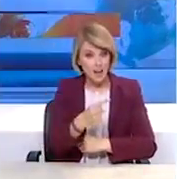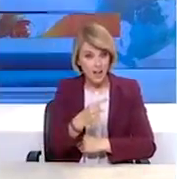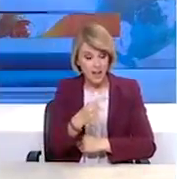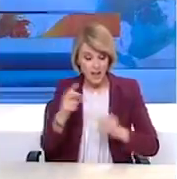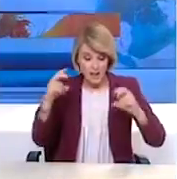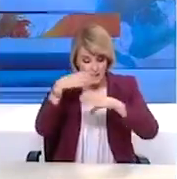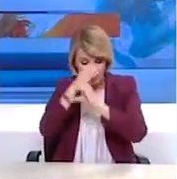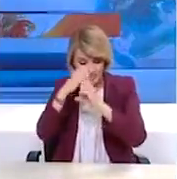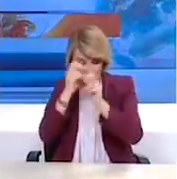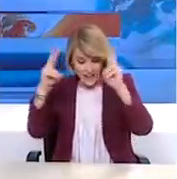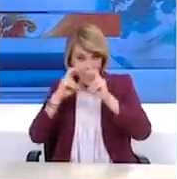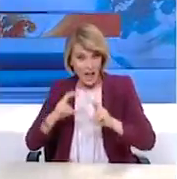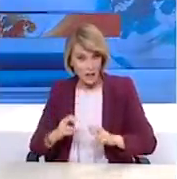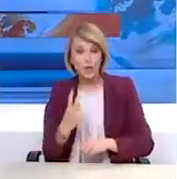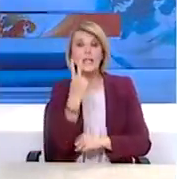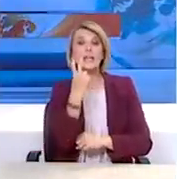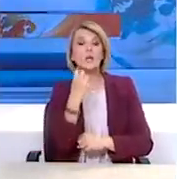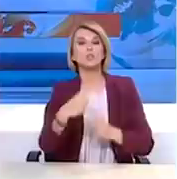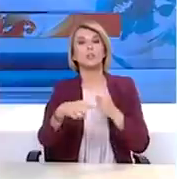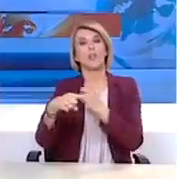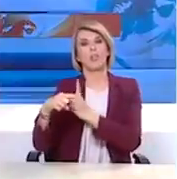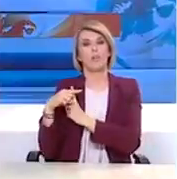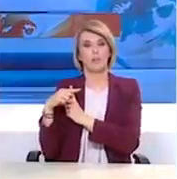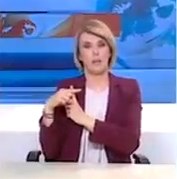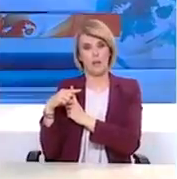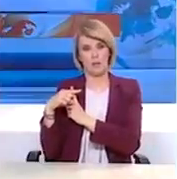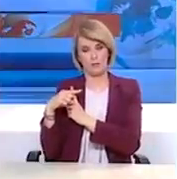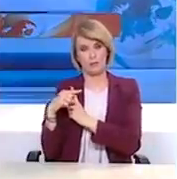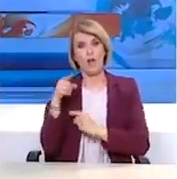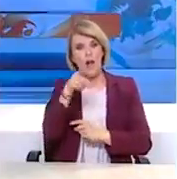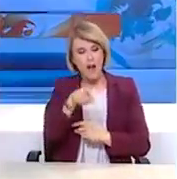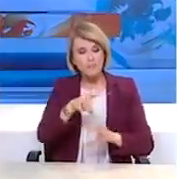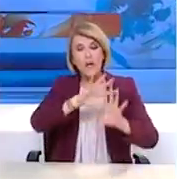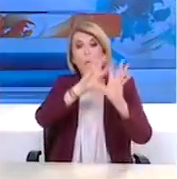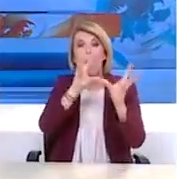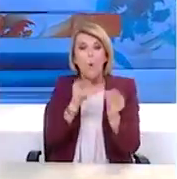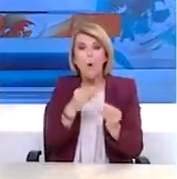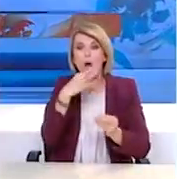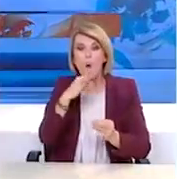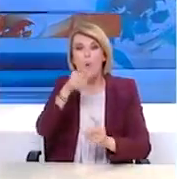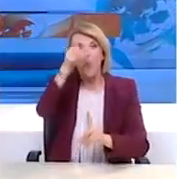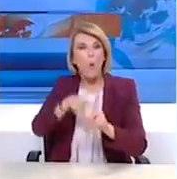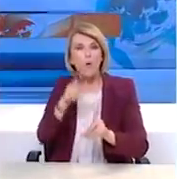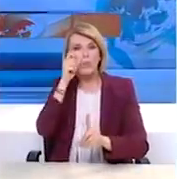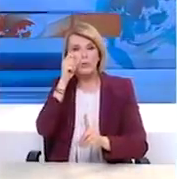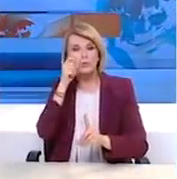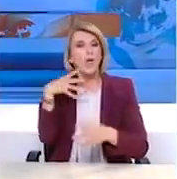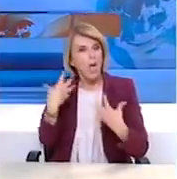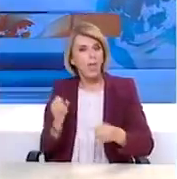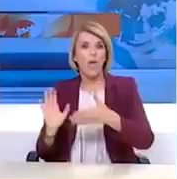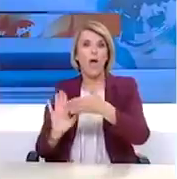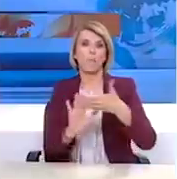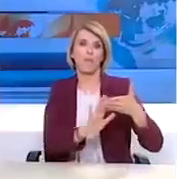και 20 αυτοί θετικοί, τα θετικά κρούσματα περιλαμβάνονται στους 56 που ανακοίνωσε σήμερα ο αυτός κύριος